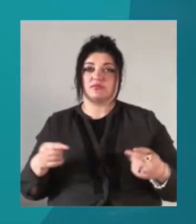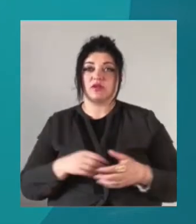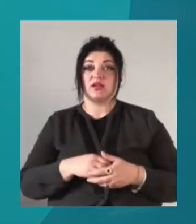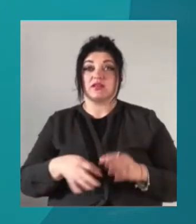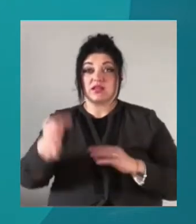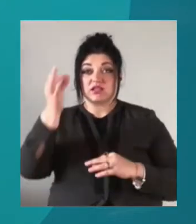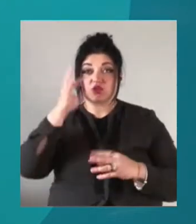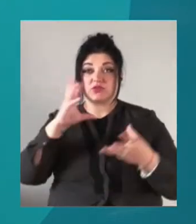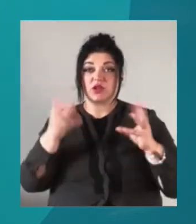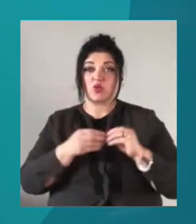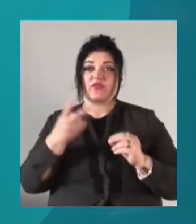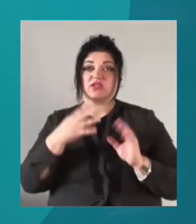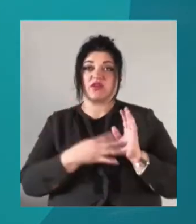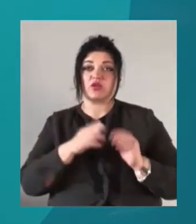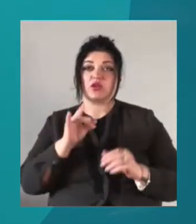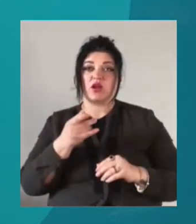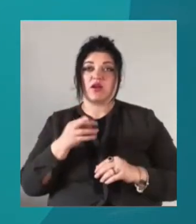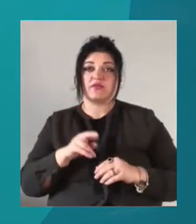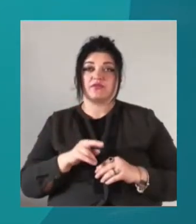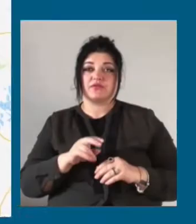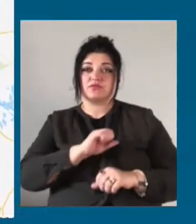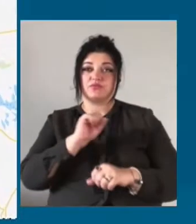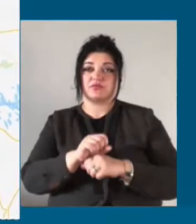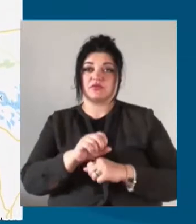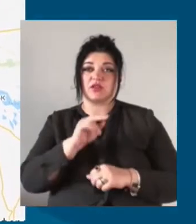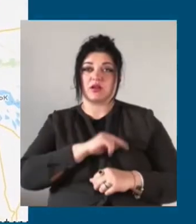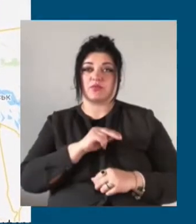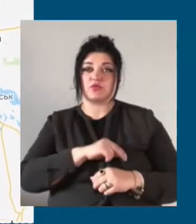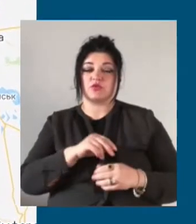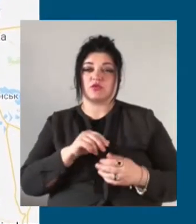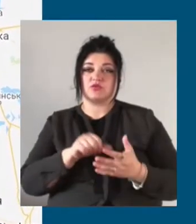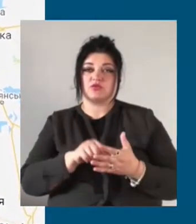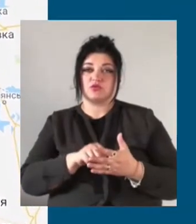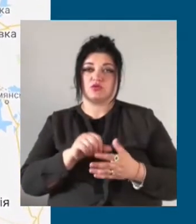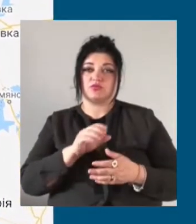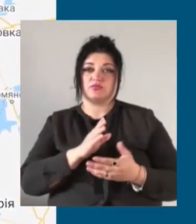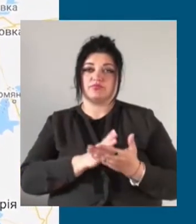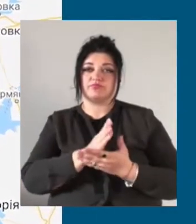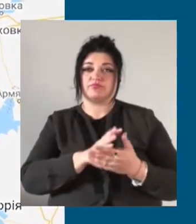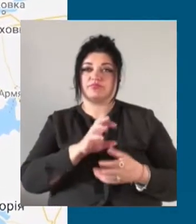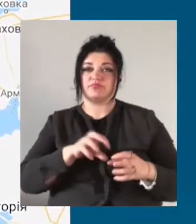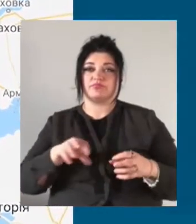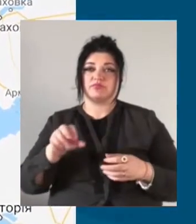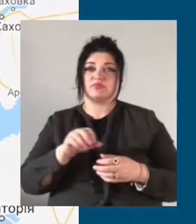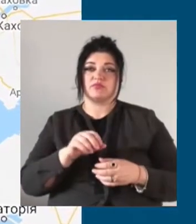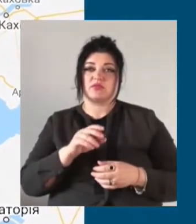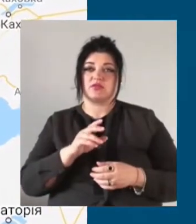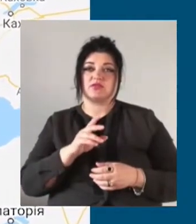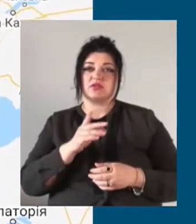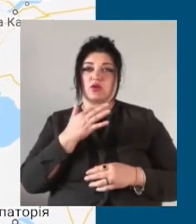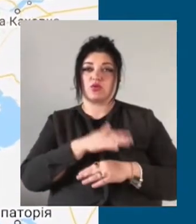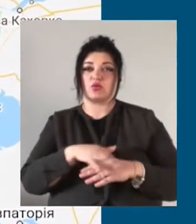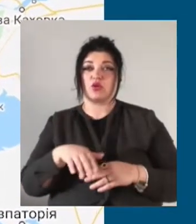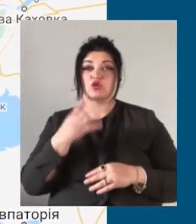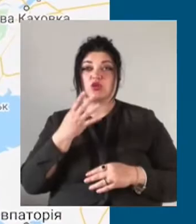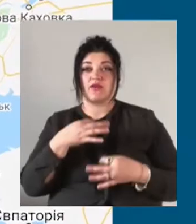Зазначимо, загалом 29 травня відновилася робота шістьох пунктів пропуску на кордоні з Молдовою. Запрацювали 4 автомобільні